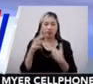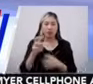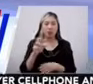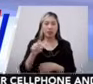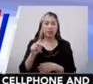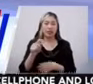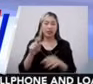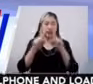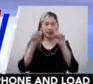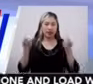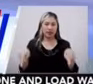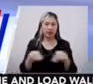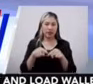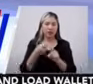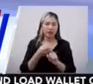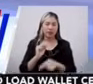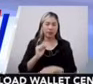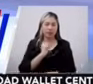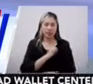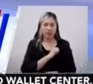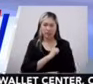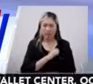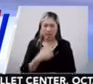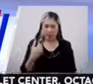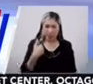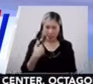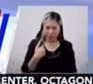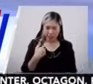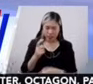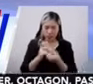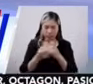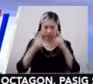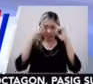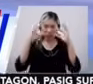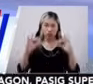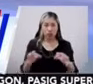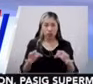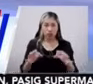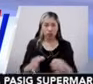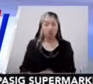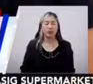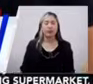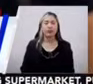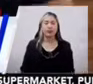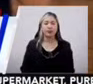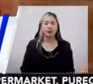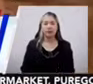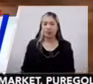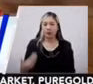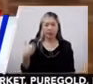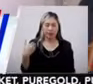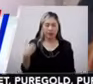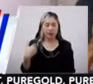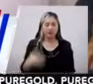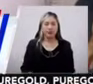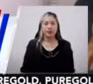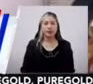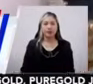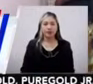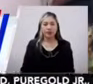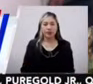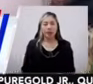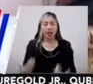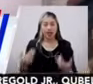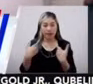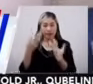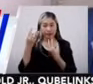Senado. Wala bang pagbabago pa sa kanilang desisyon na yan? Wala, Connie, no? Pagamat nakakuha tayo ng impormasyon na yan ang sinabi